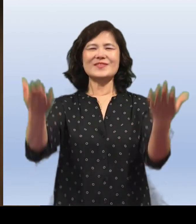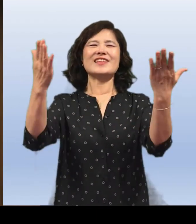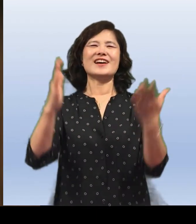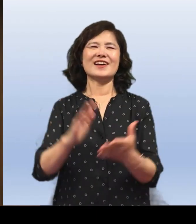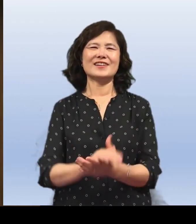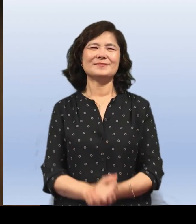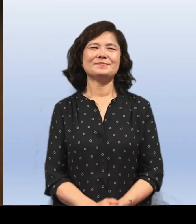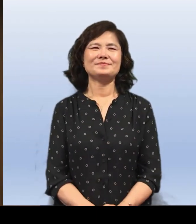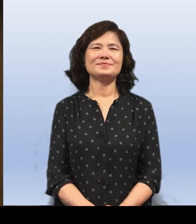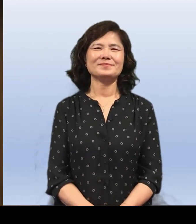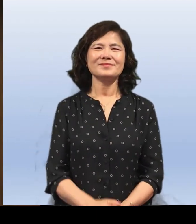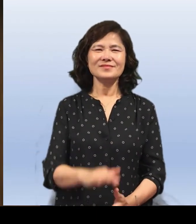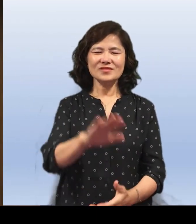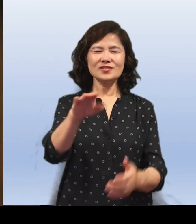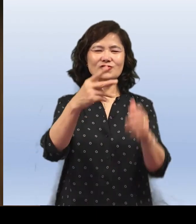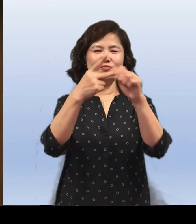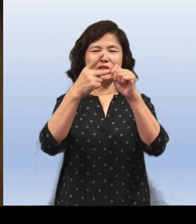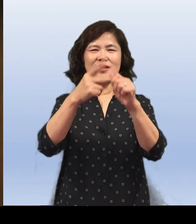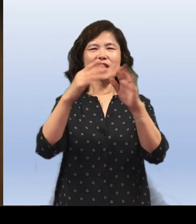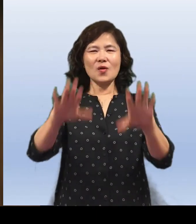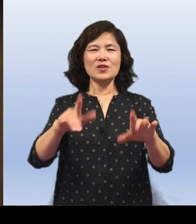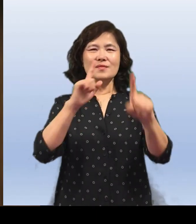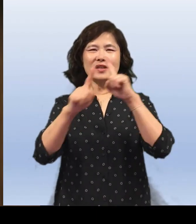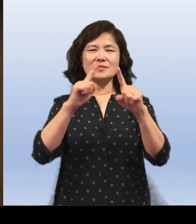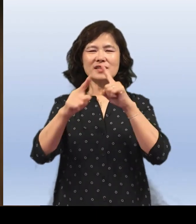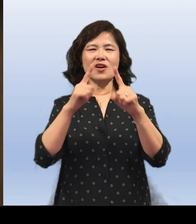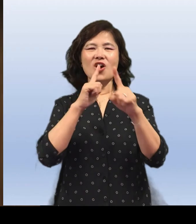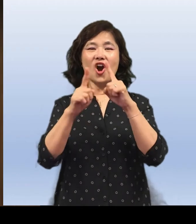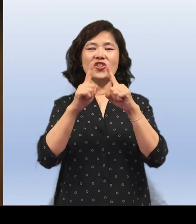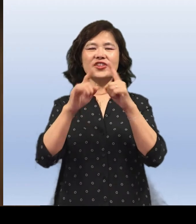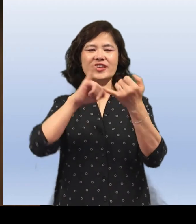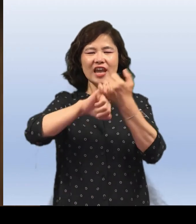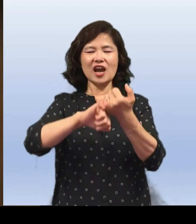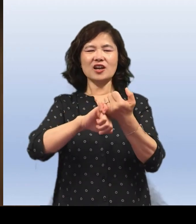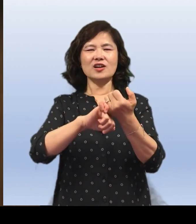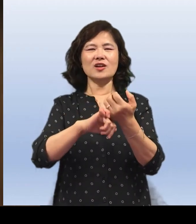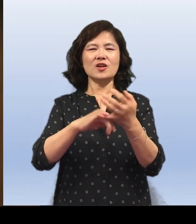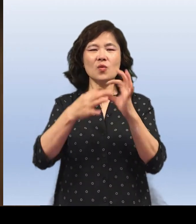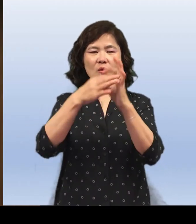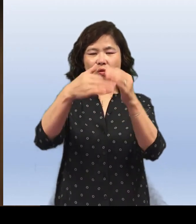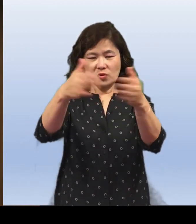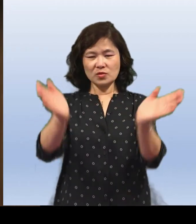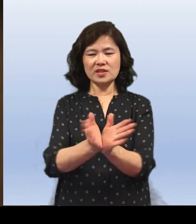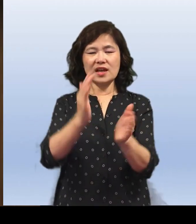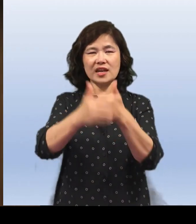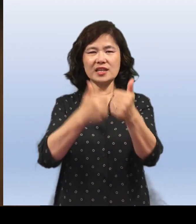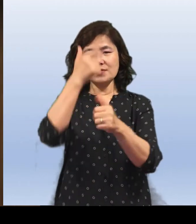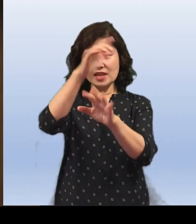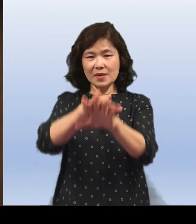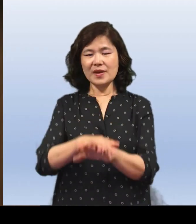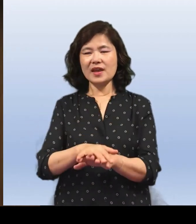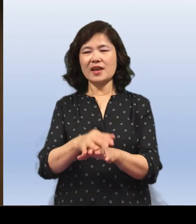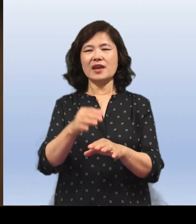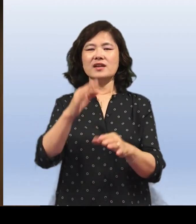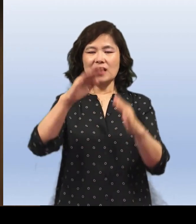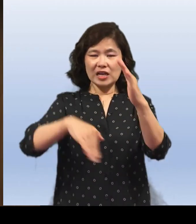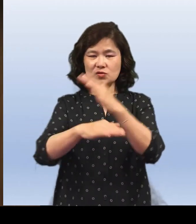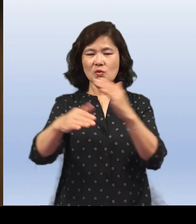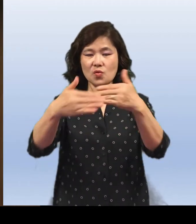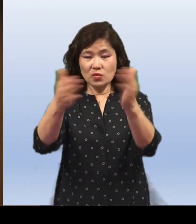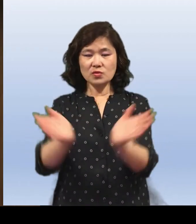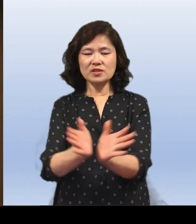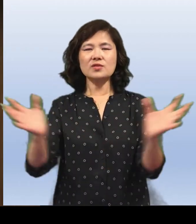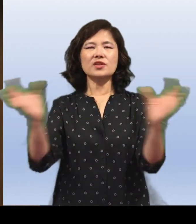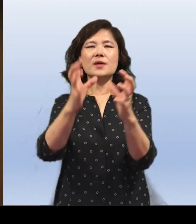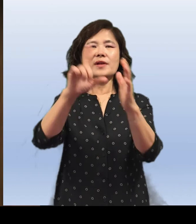축원드립니다. 우리 두 번째, 오늘 본문 안에서 언약 공동체가 하나님의 예배 중심의 공동체로, 가족 공동체로 연합할